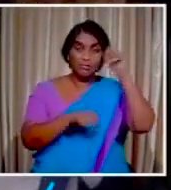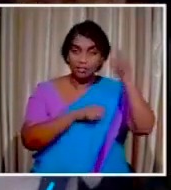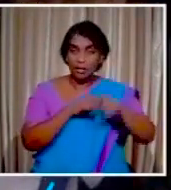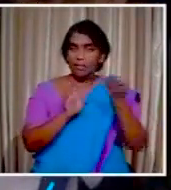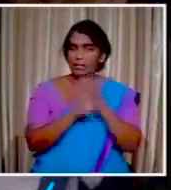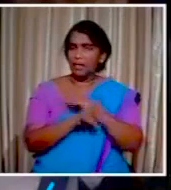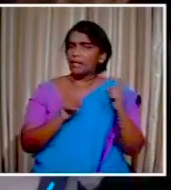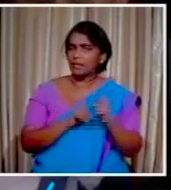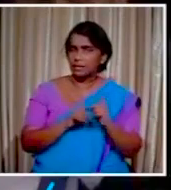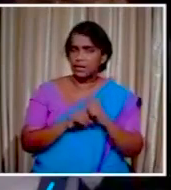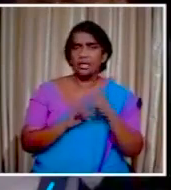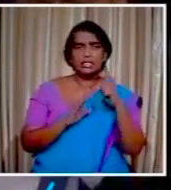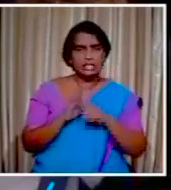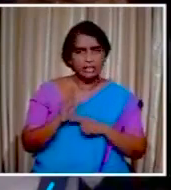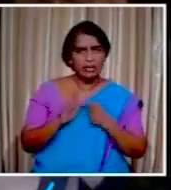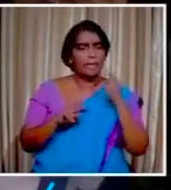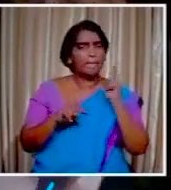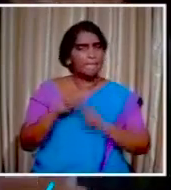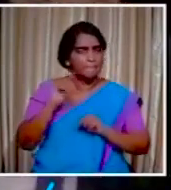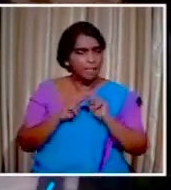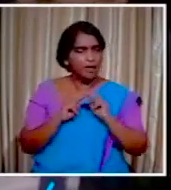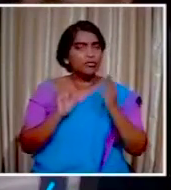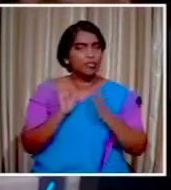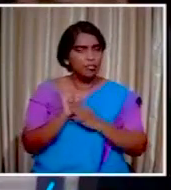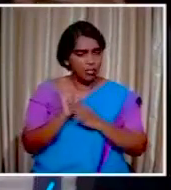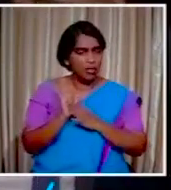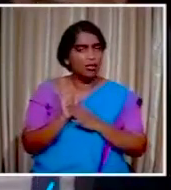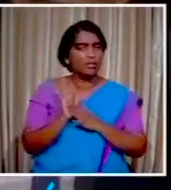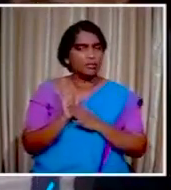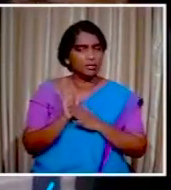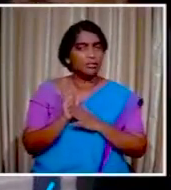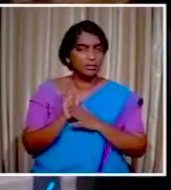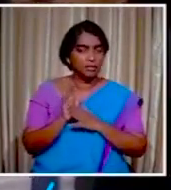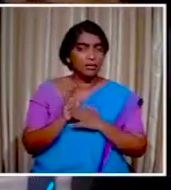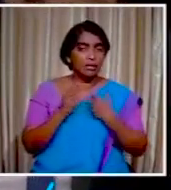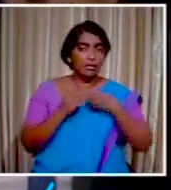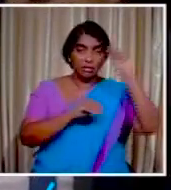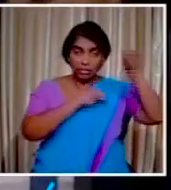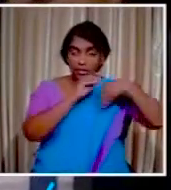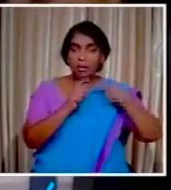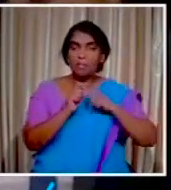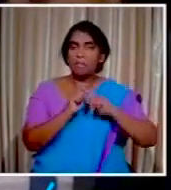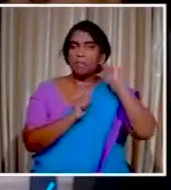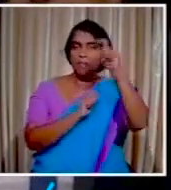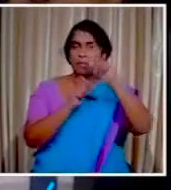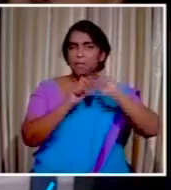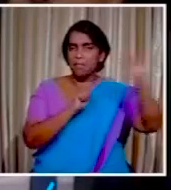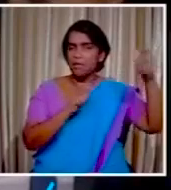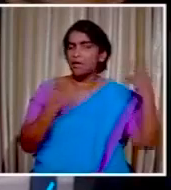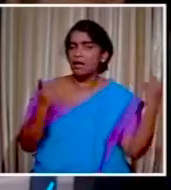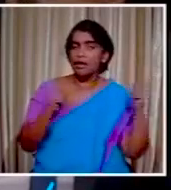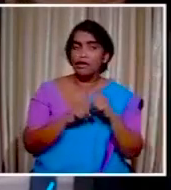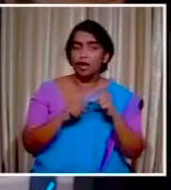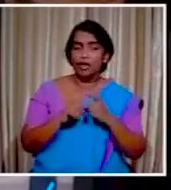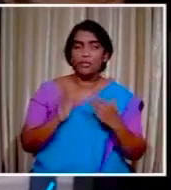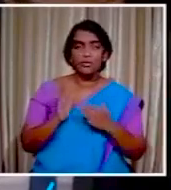දෙසැම්බර්, ජනවාරි, පෙබරවාරි, මාර්තු වල කරපු සැපයුම් වලට ගෙවලා නැහැ. ඩොලර් මිලියන 800ක් ගෙවන්න තියෙනවා.